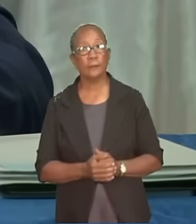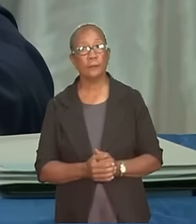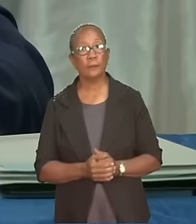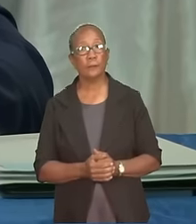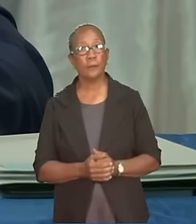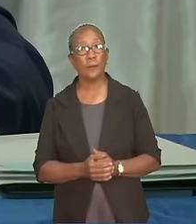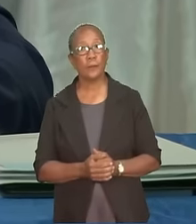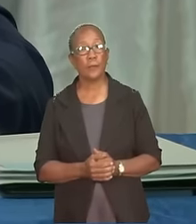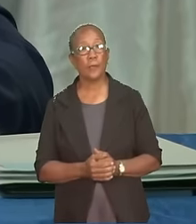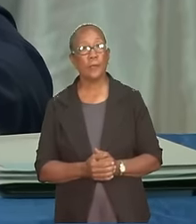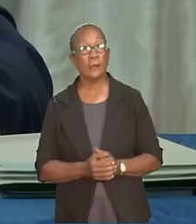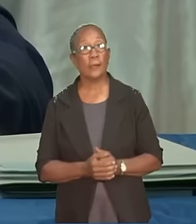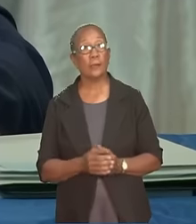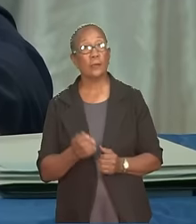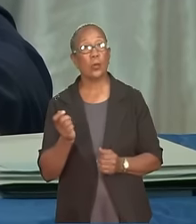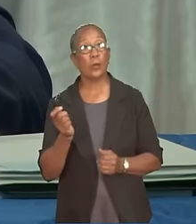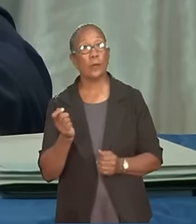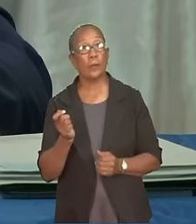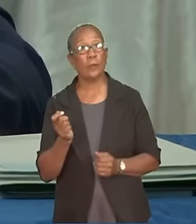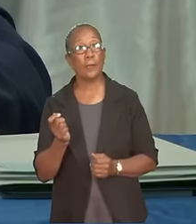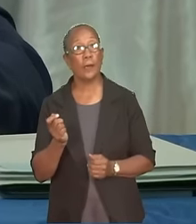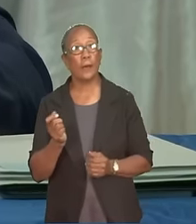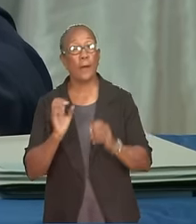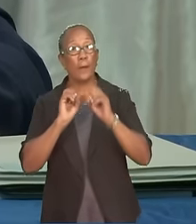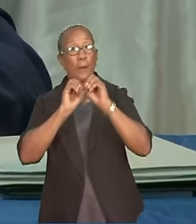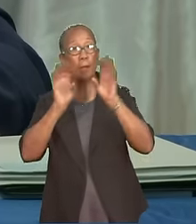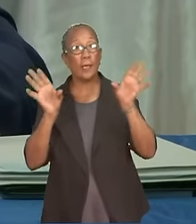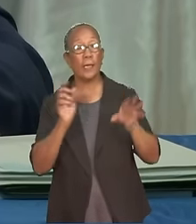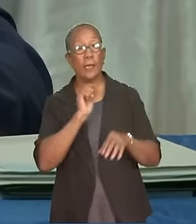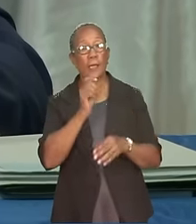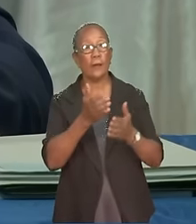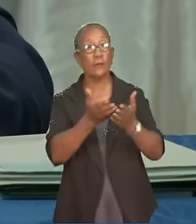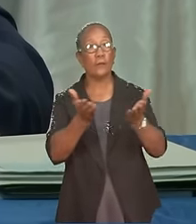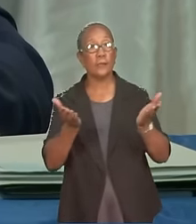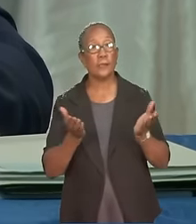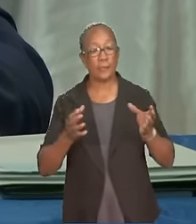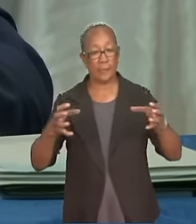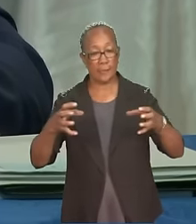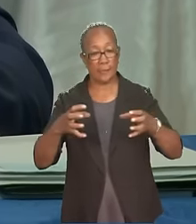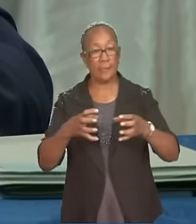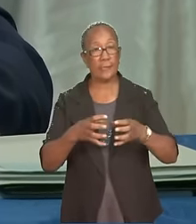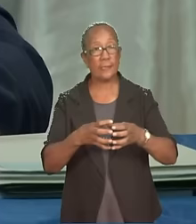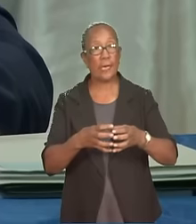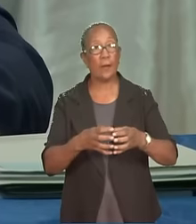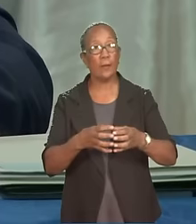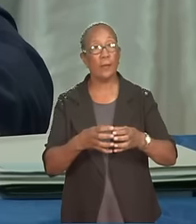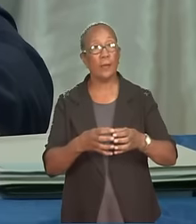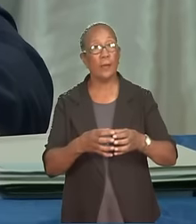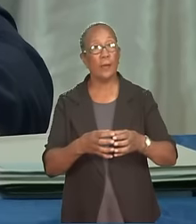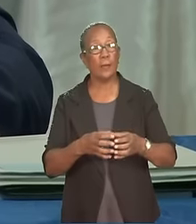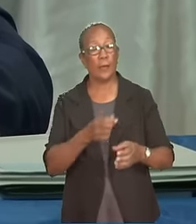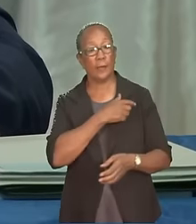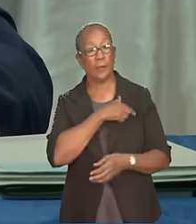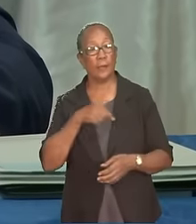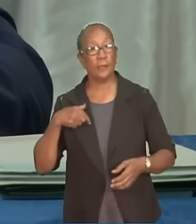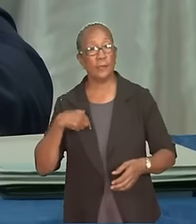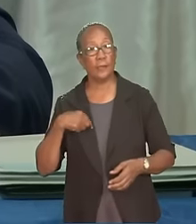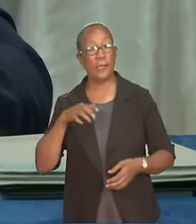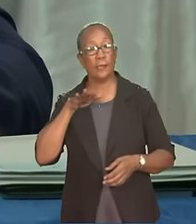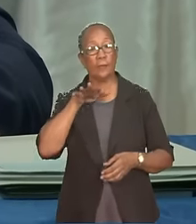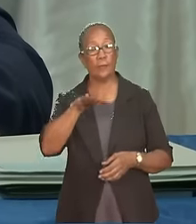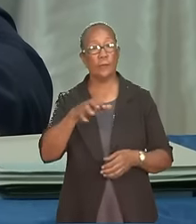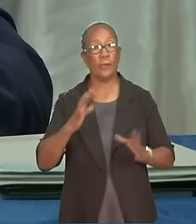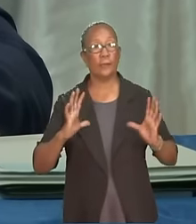hij is ook in de media verschenen, heeft hij in een meeting met de president in aanwezigheid van